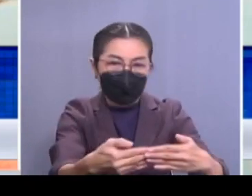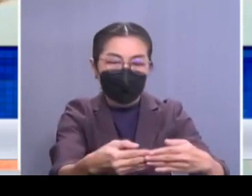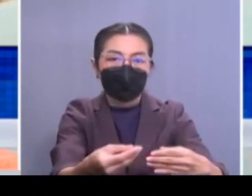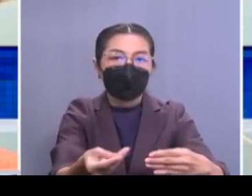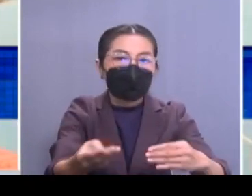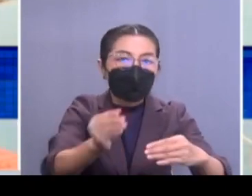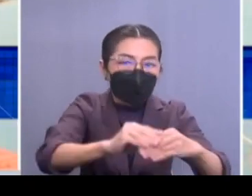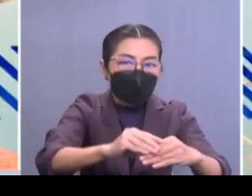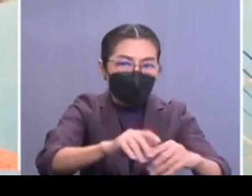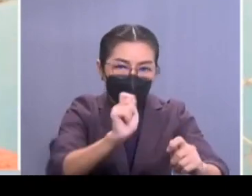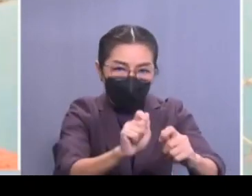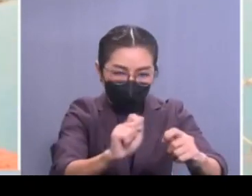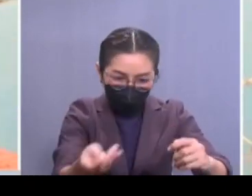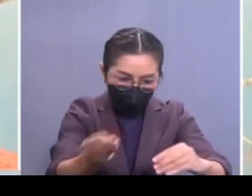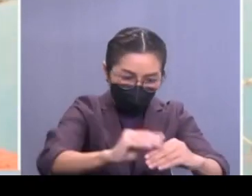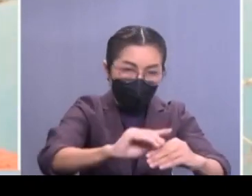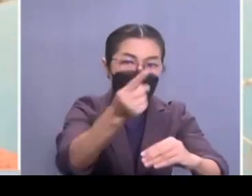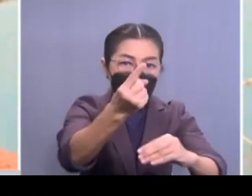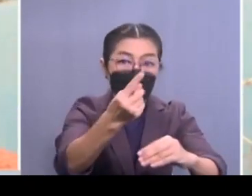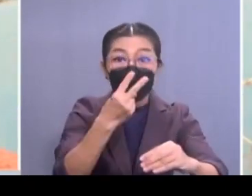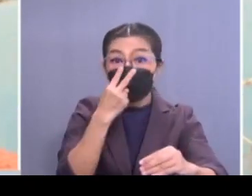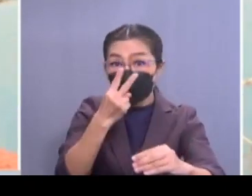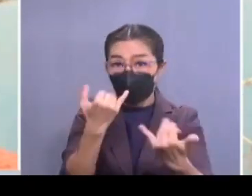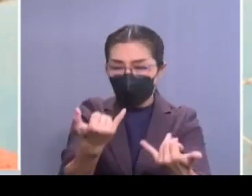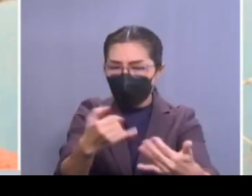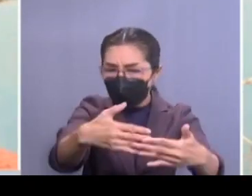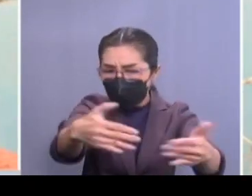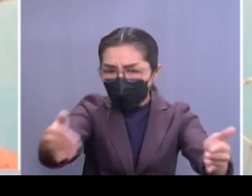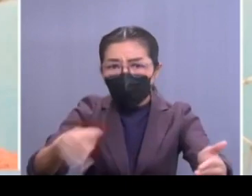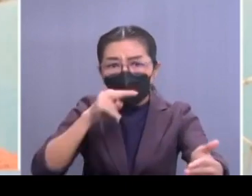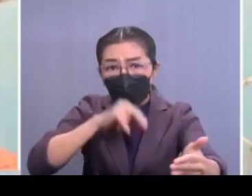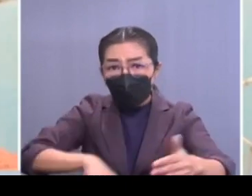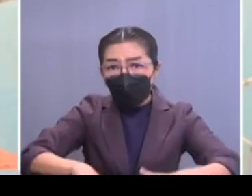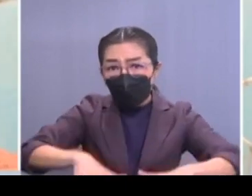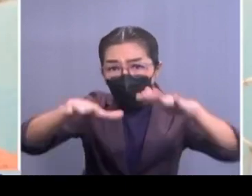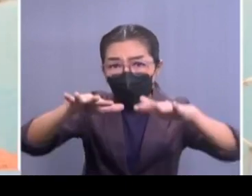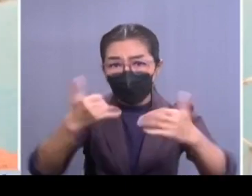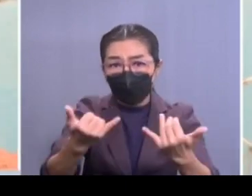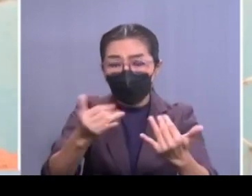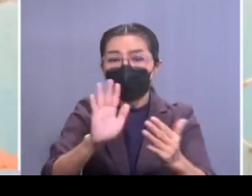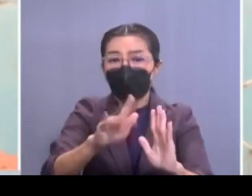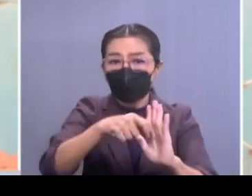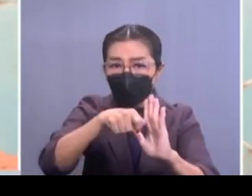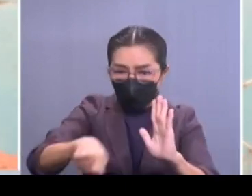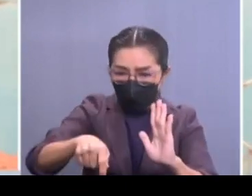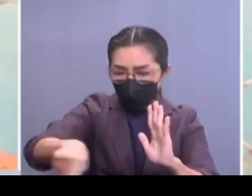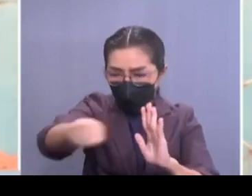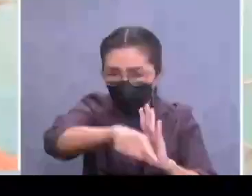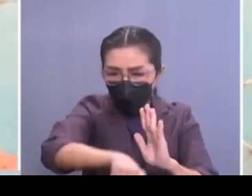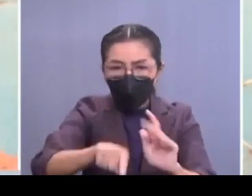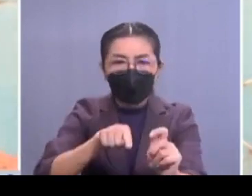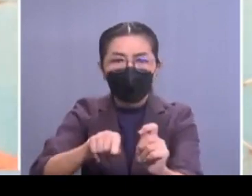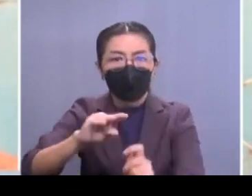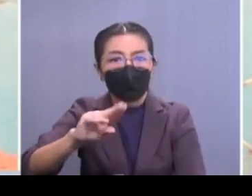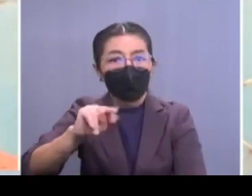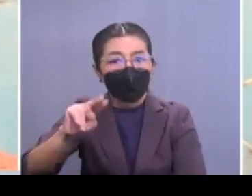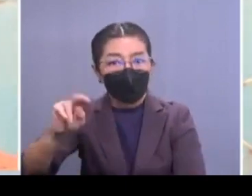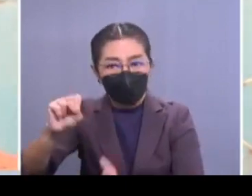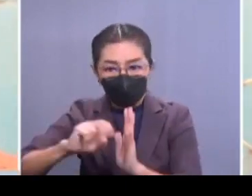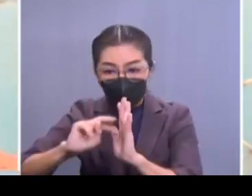ำค่ะแต่ว่าก่อนอื่นเราไปดูสภาพความเสียหายของน้ำท่วมนะคะที่หลายพื้นที่ยังคงวิกฤตค่ะโดยเฉพาะอำเภอโนนสูง